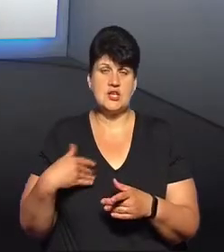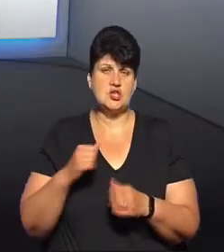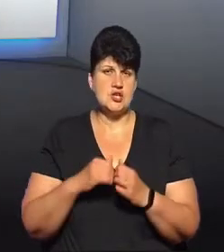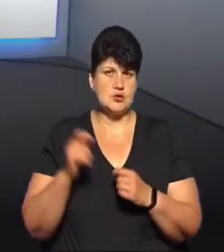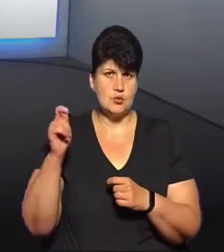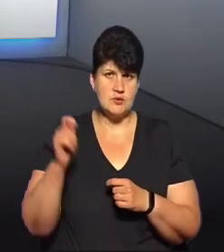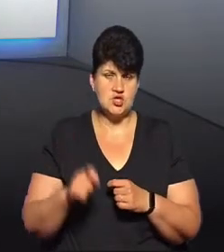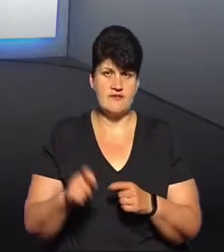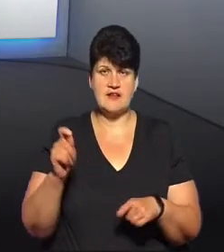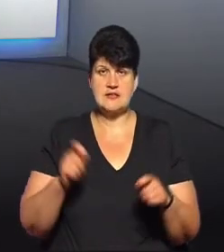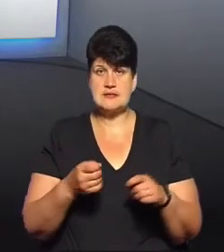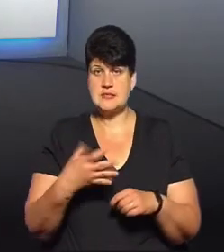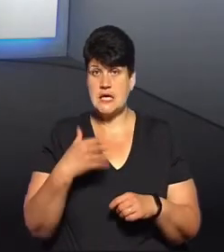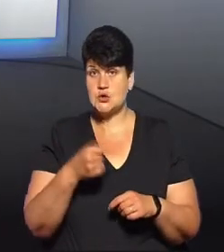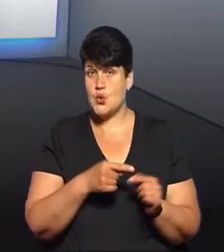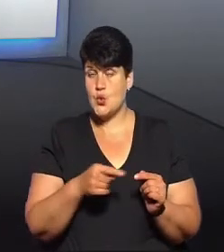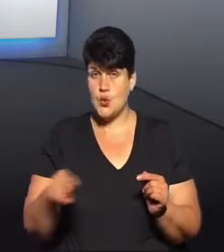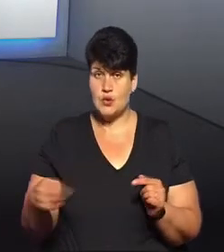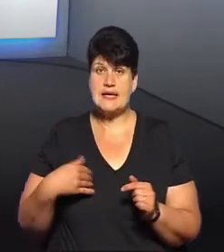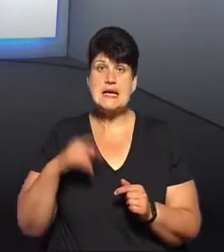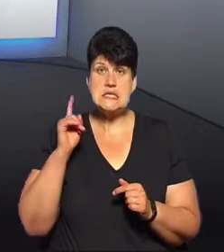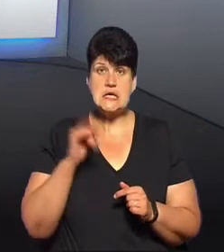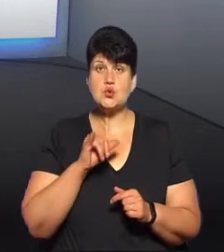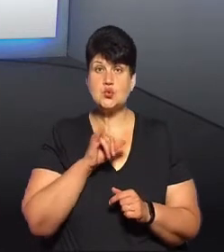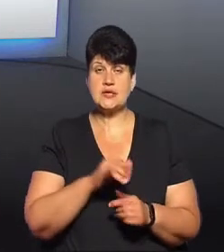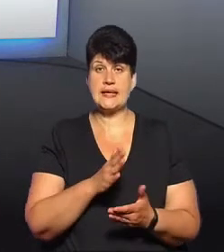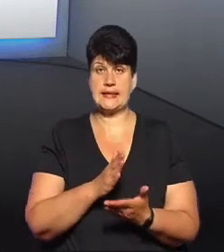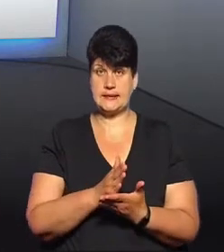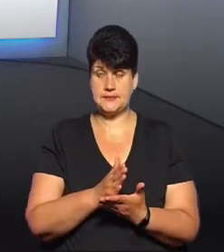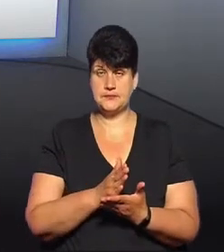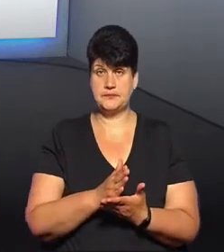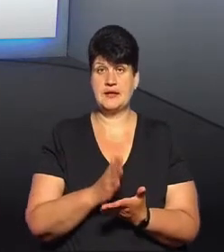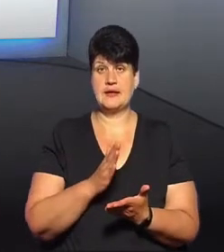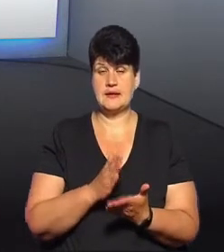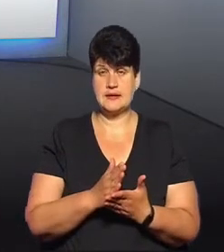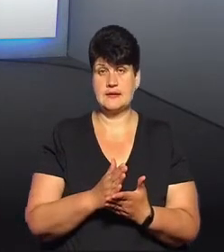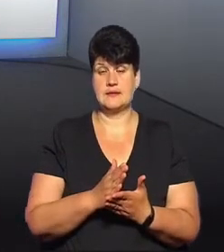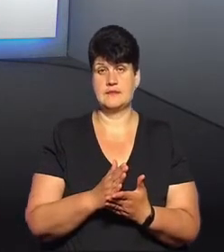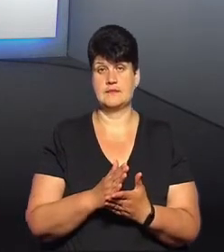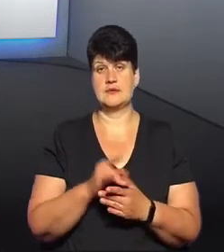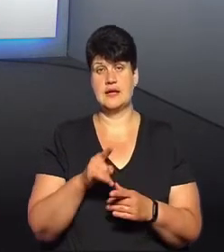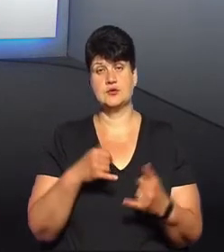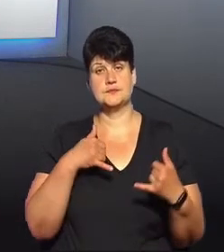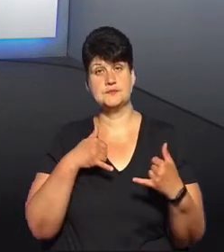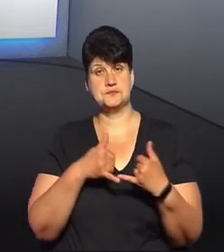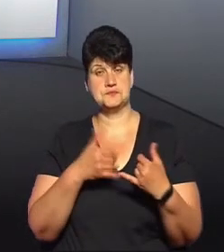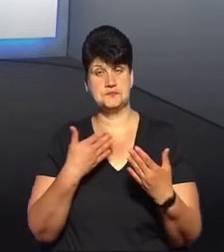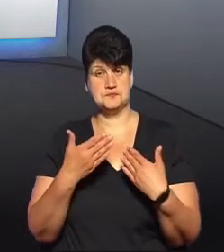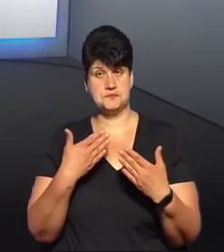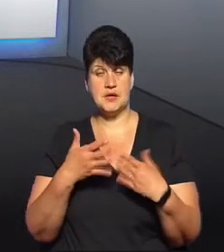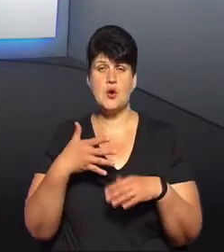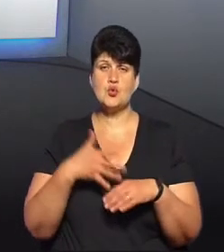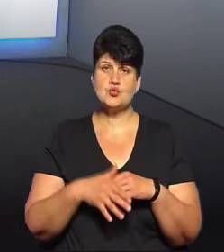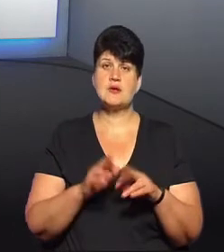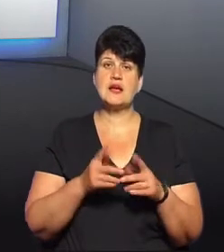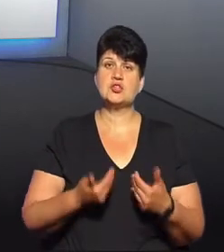з 15-го року. Я знаю, що від них відбувається, і є просто месенджери, де я з ним комунікую. Я розумію, що і як він живе, і як